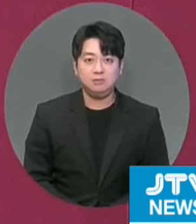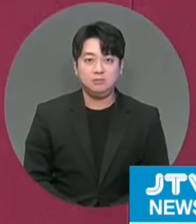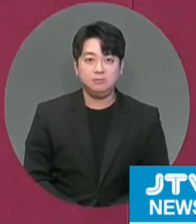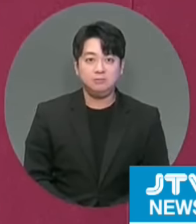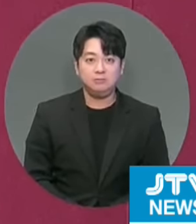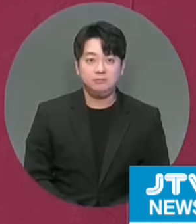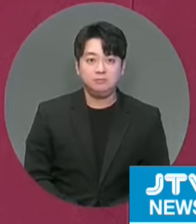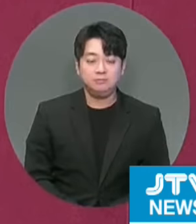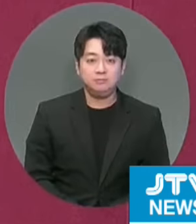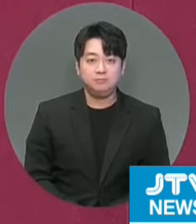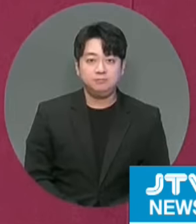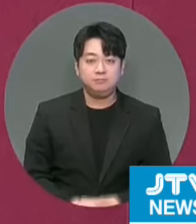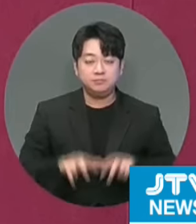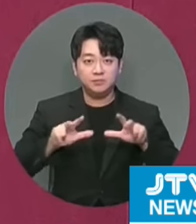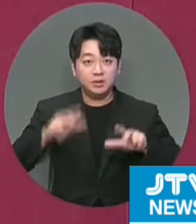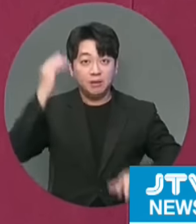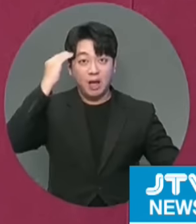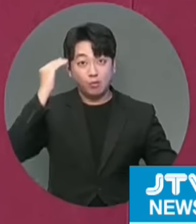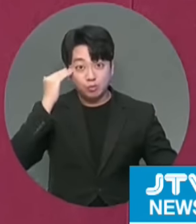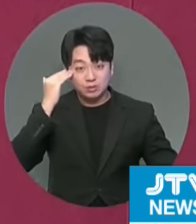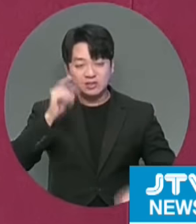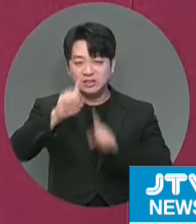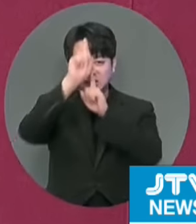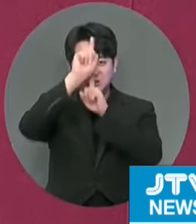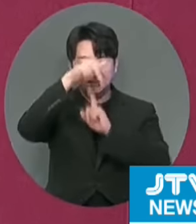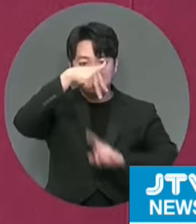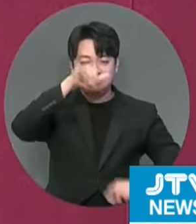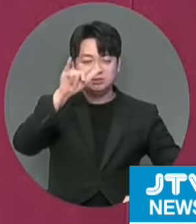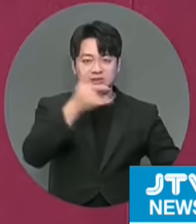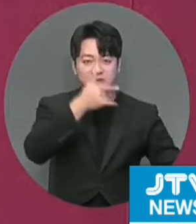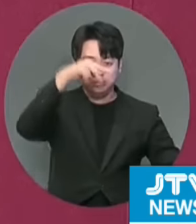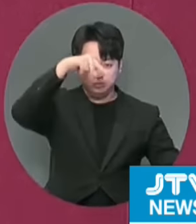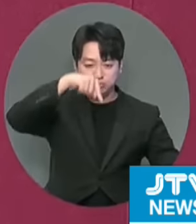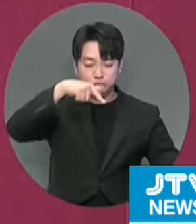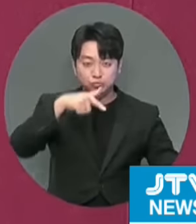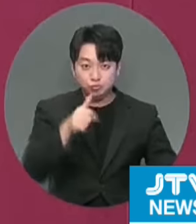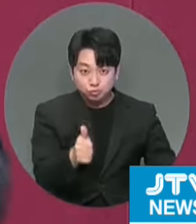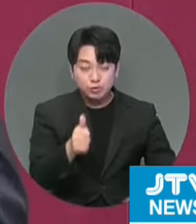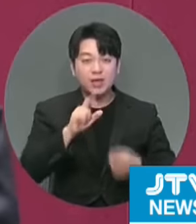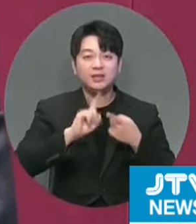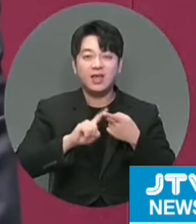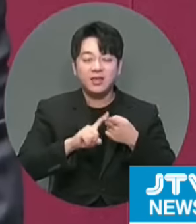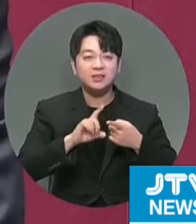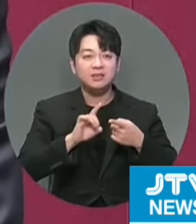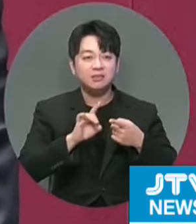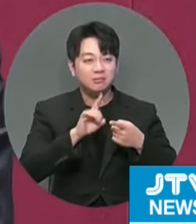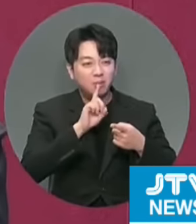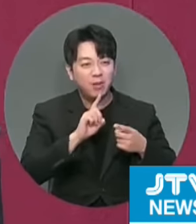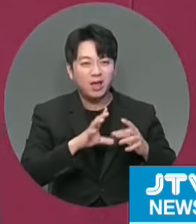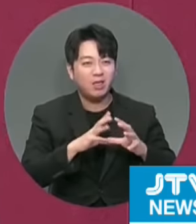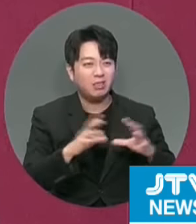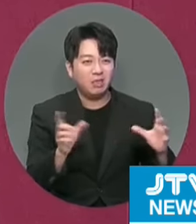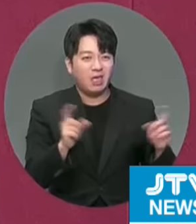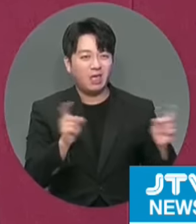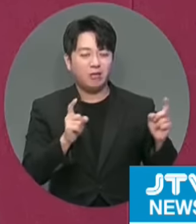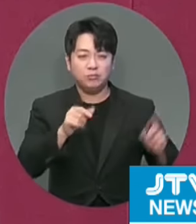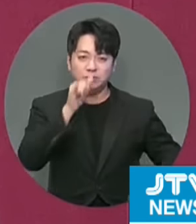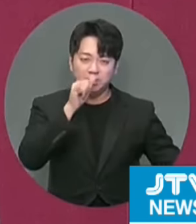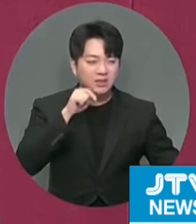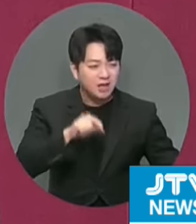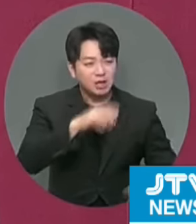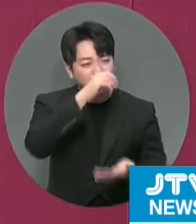대한민국은 이준석과 방통위의 이야기만 뒤듣고 있습니다. 이것이 정상적인 국회입니까?